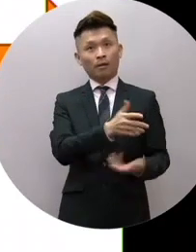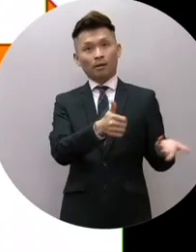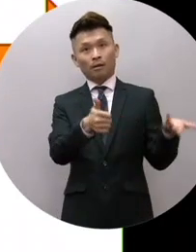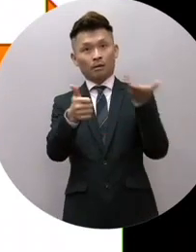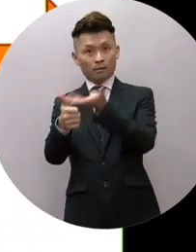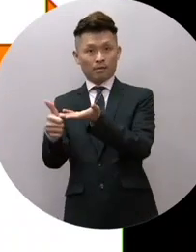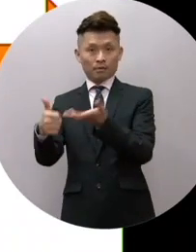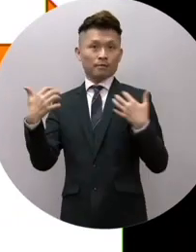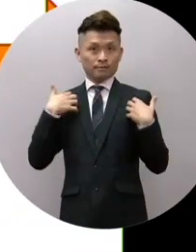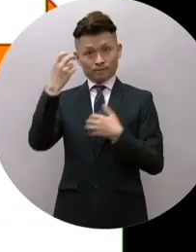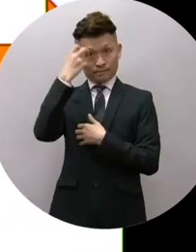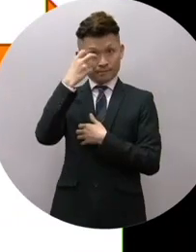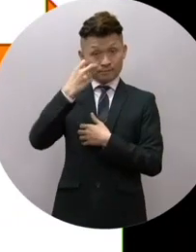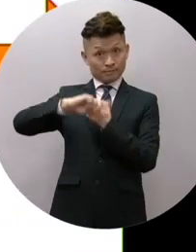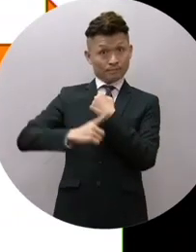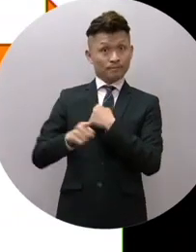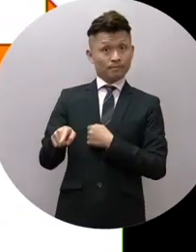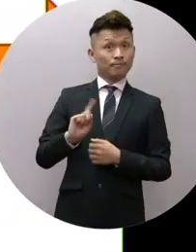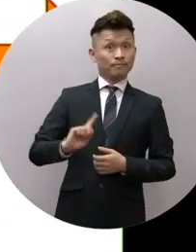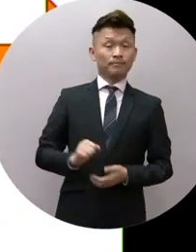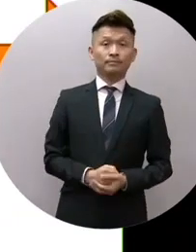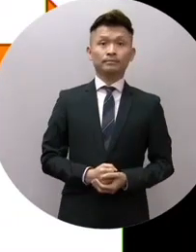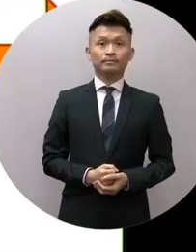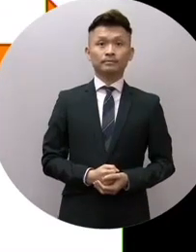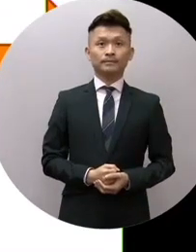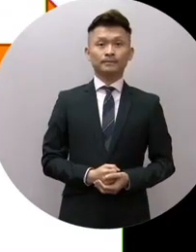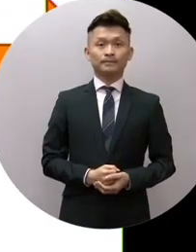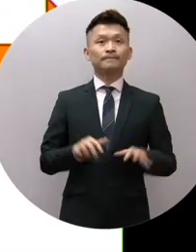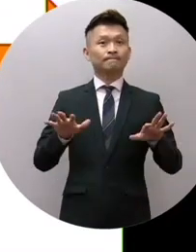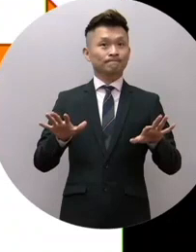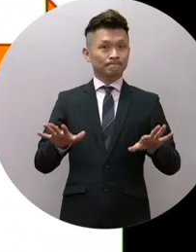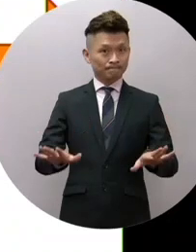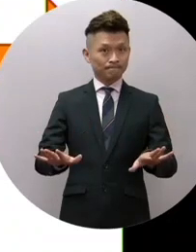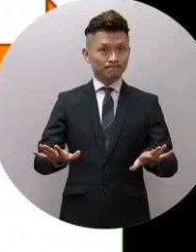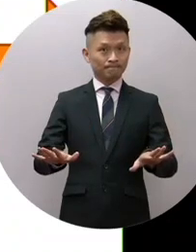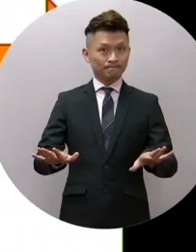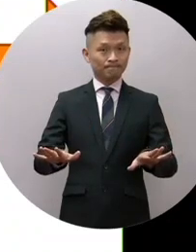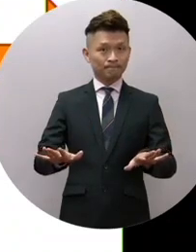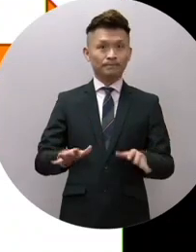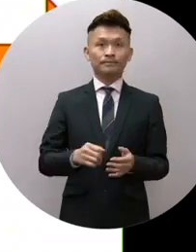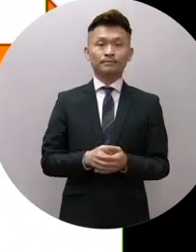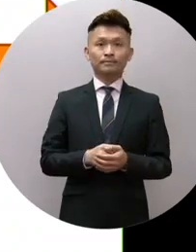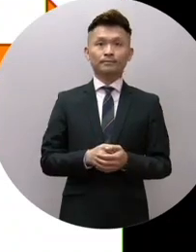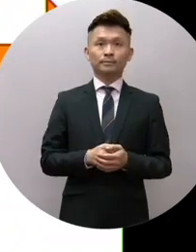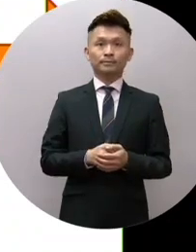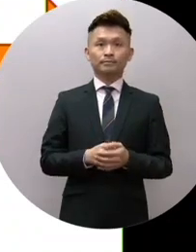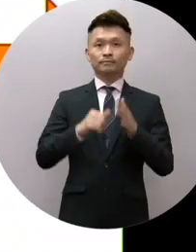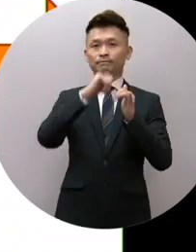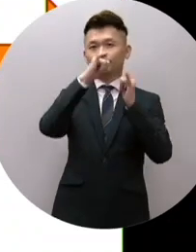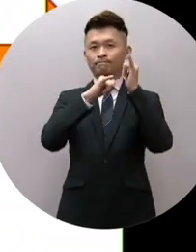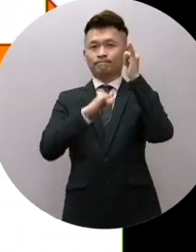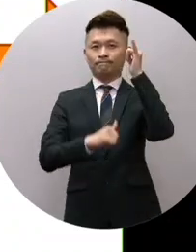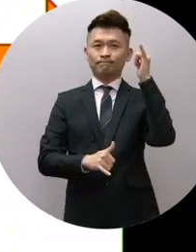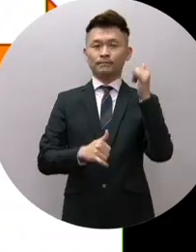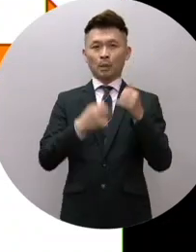原民会来接手。现在的管理办法是这样哈。好，那现在呢，因为我们历经了不同的时代，